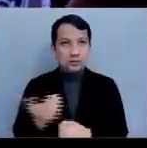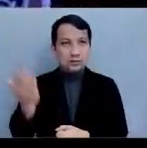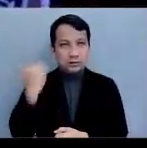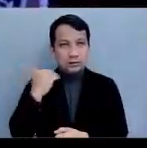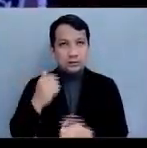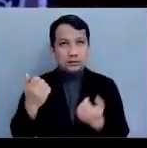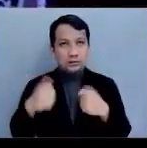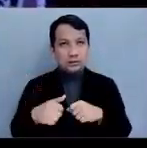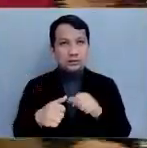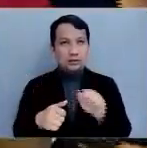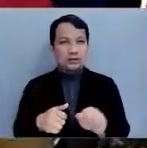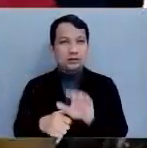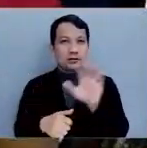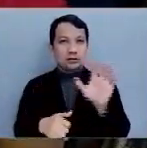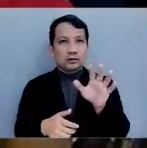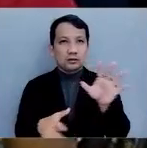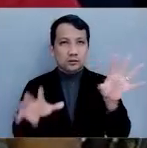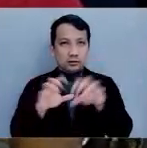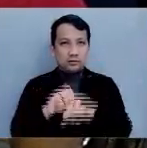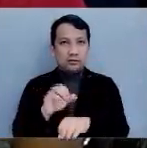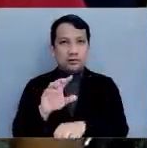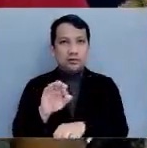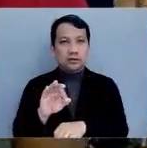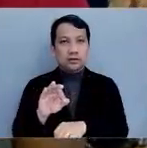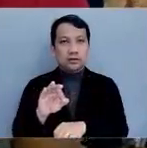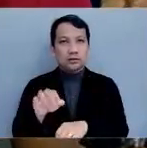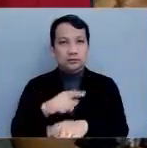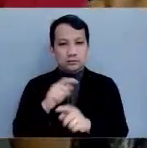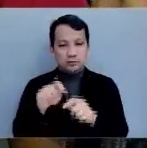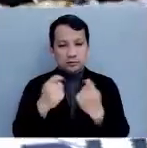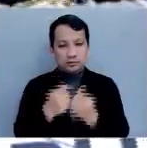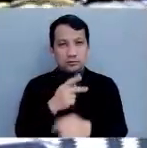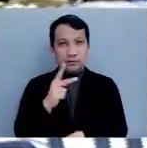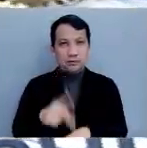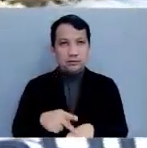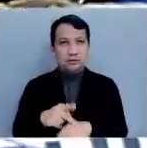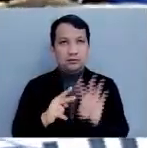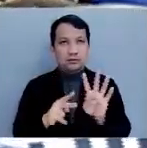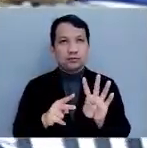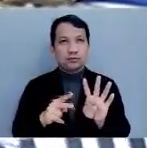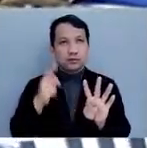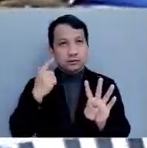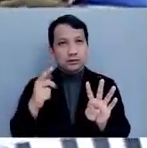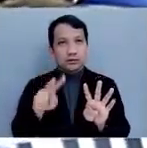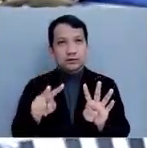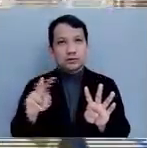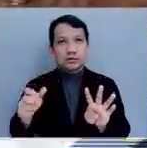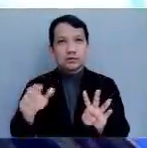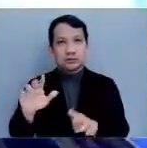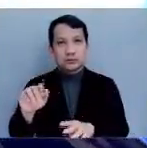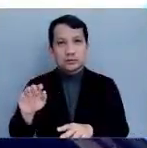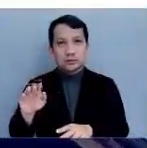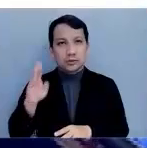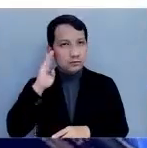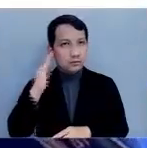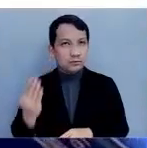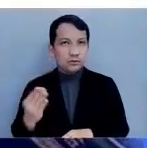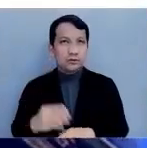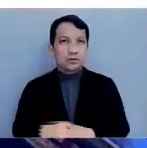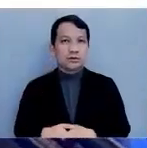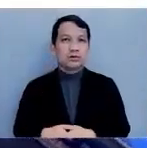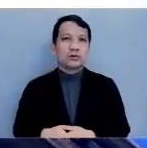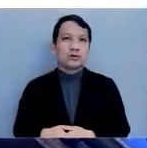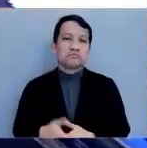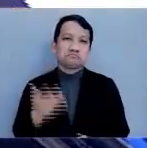edisyon ng ASEAD, nagtapos sa 19th place ang Team Pilipinas with 4 golds, 2 silvers at 15 bronze. Give a couple,